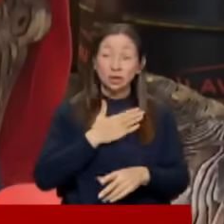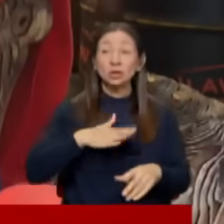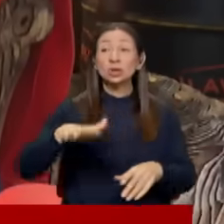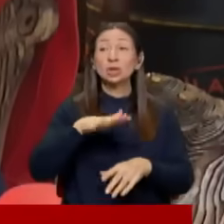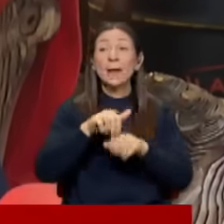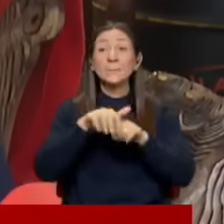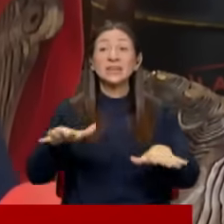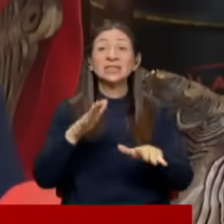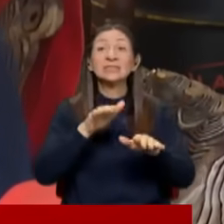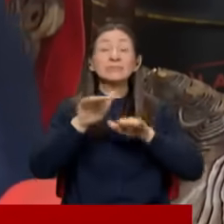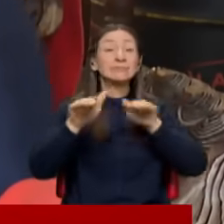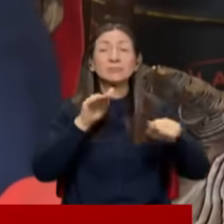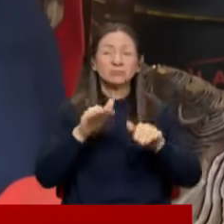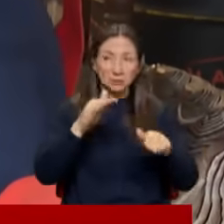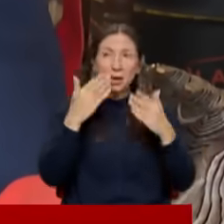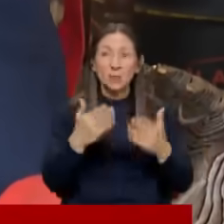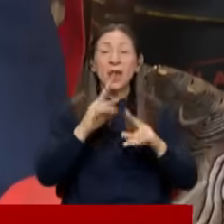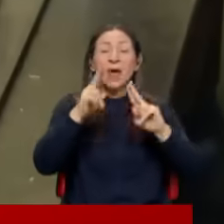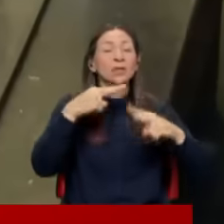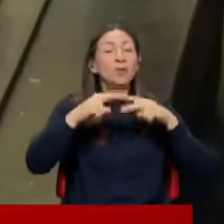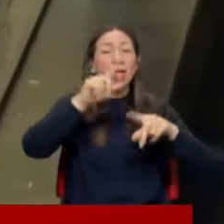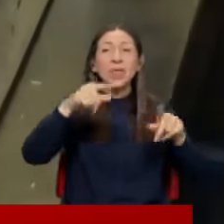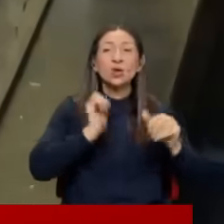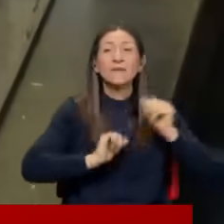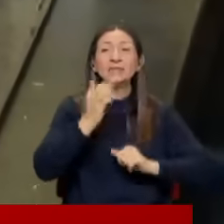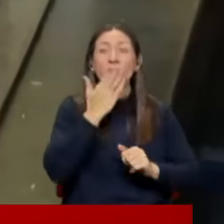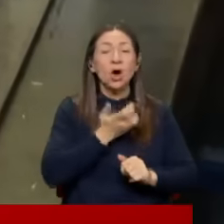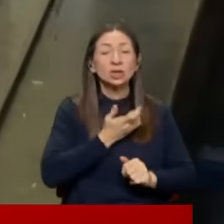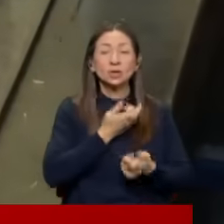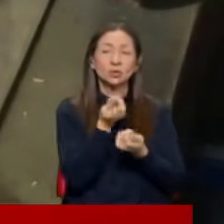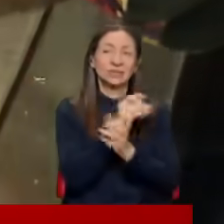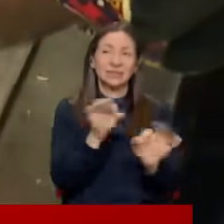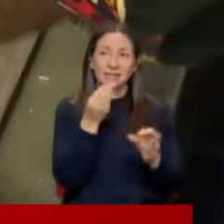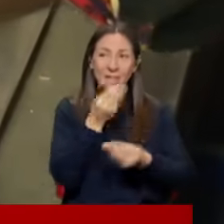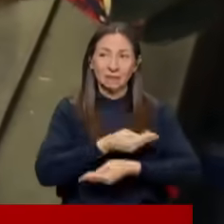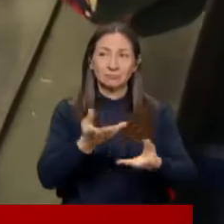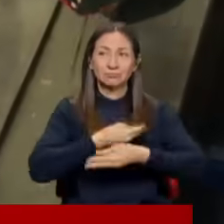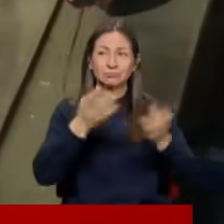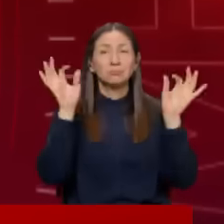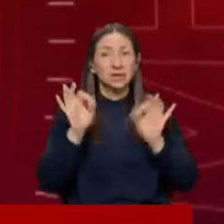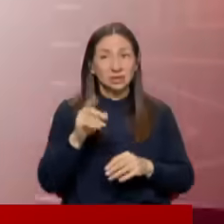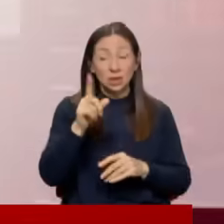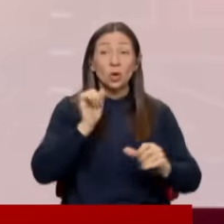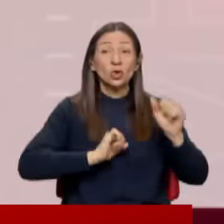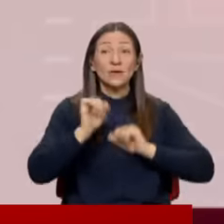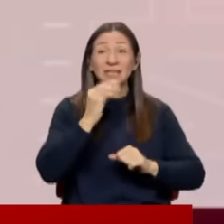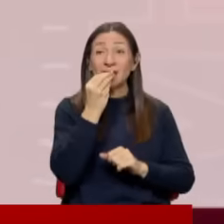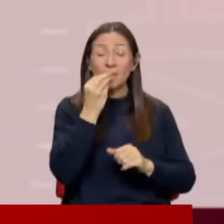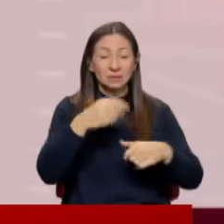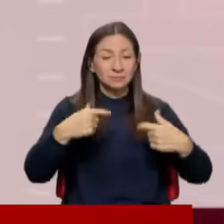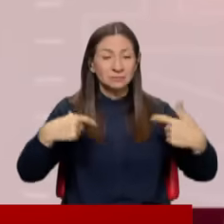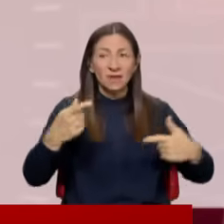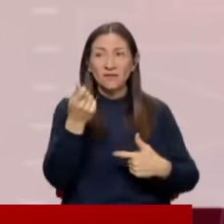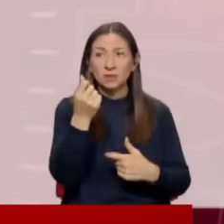Sosyal medyadaki çağrı karşılık buldu. Restoranlar üniversite öğrencilerine ücretsiz yemek vermeye başladı. Üniversite